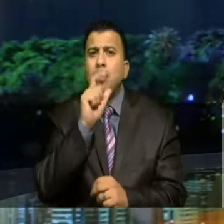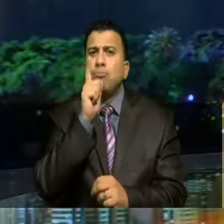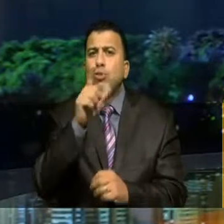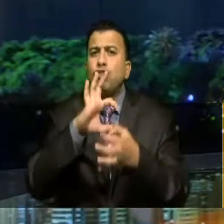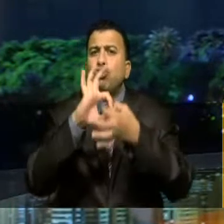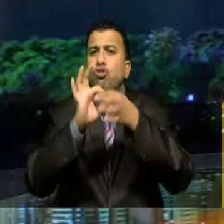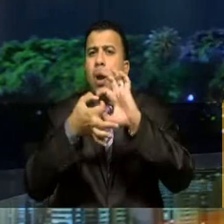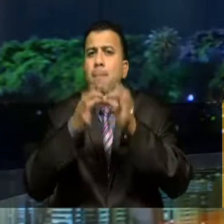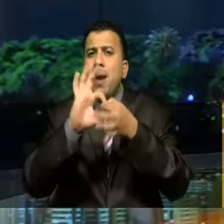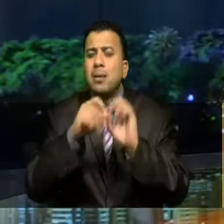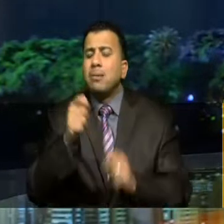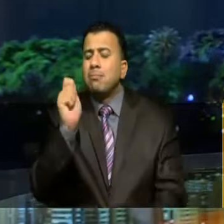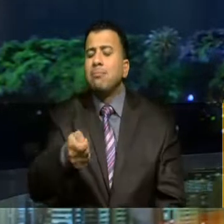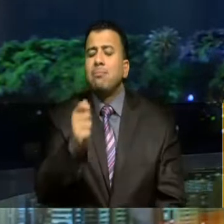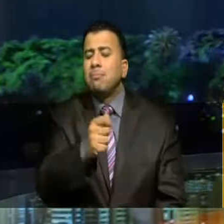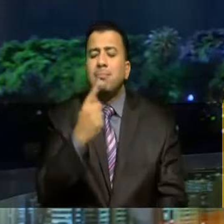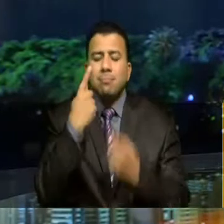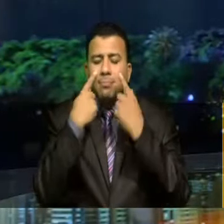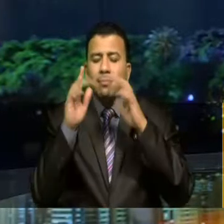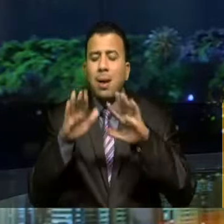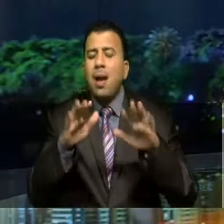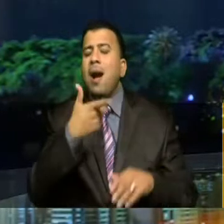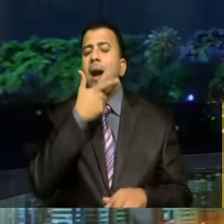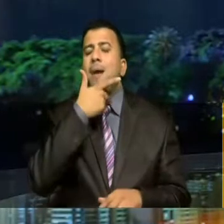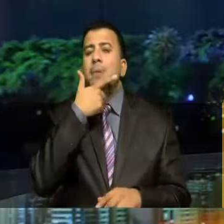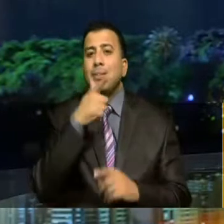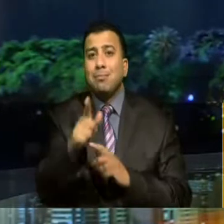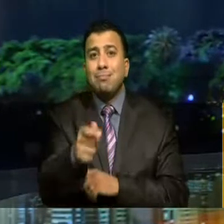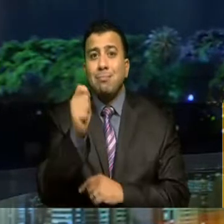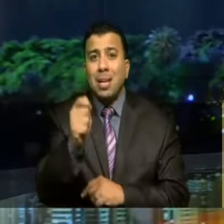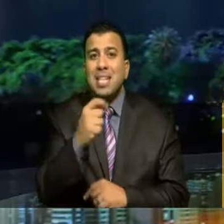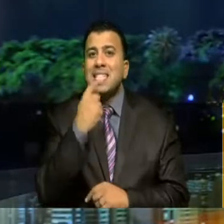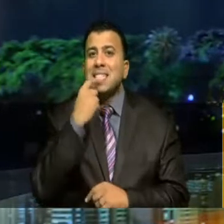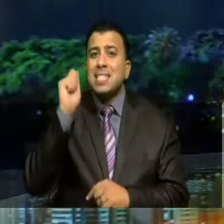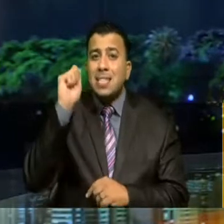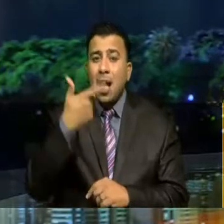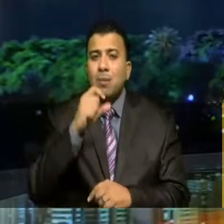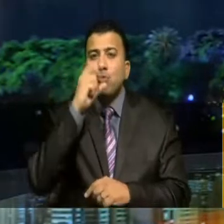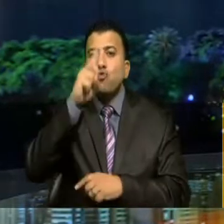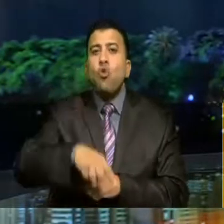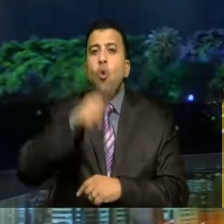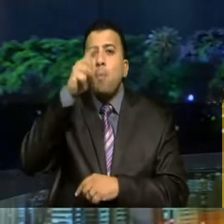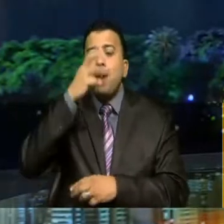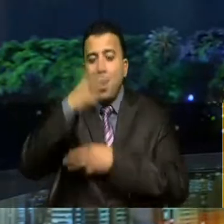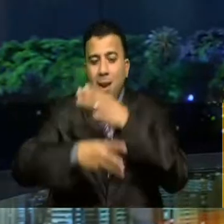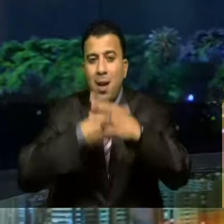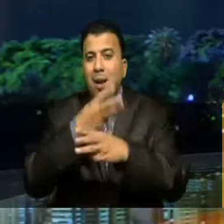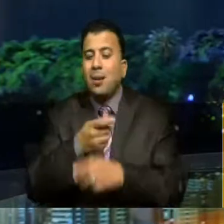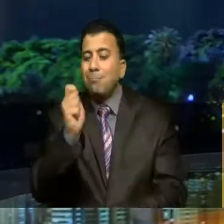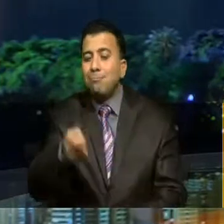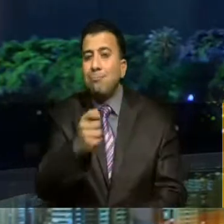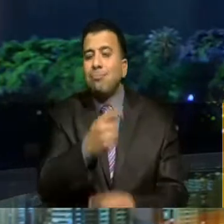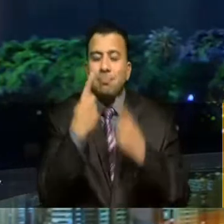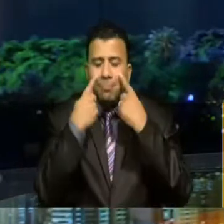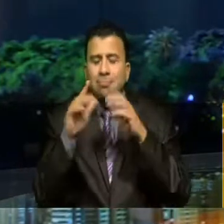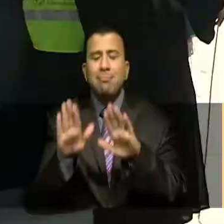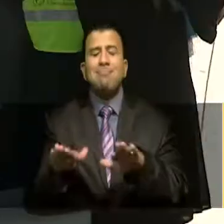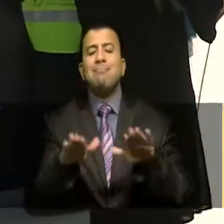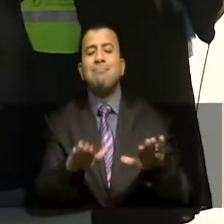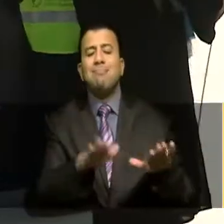مسيرة العصا البيضاء للعام الثالث على التوالي، وذلك بمناسبة اليوم العالمي للعصا البيضاء.